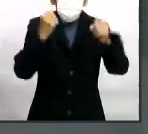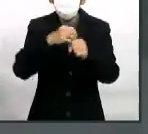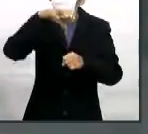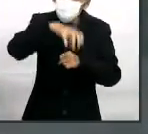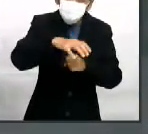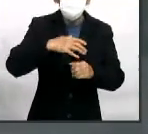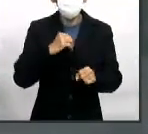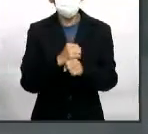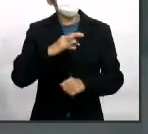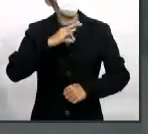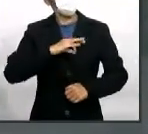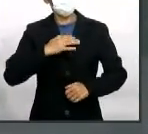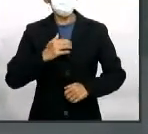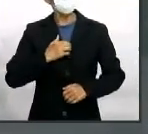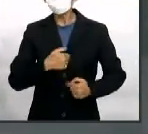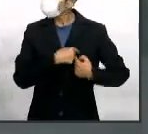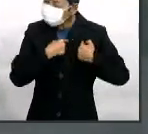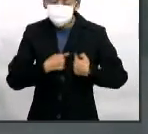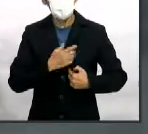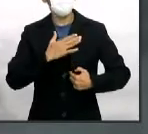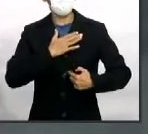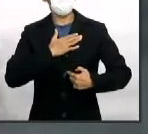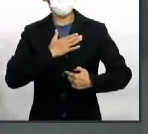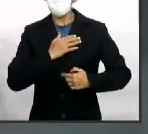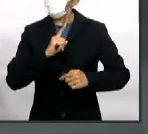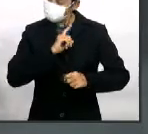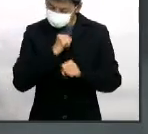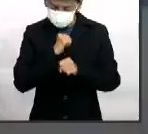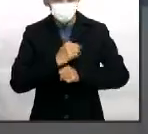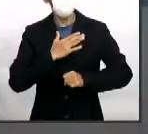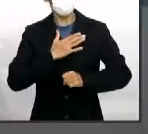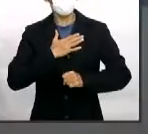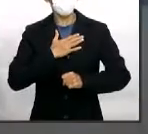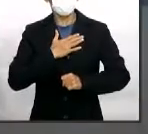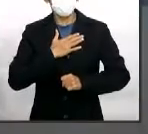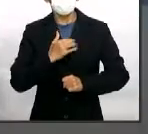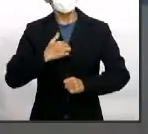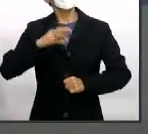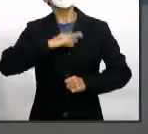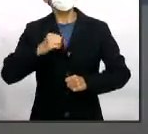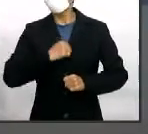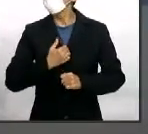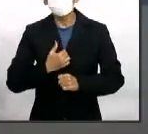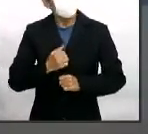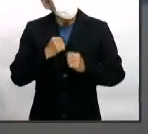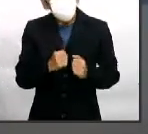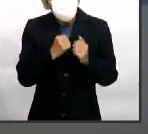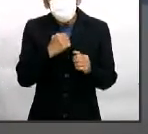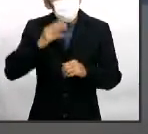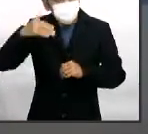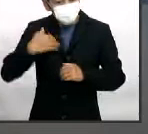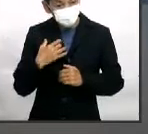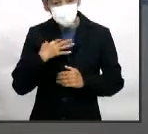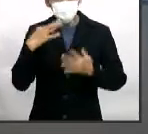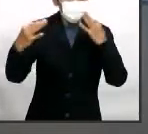องค์กรเนี่ยเรารู้สึกว่าเราไปด้วยความเต็มใจเราไปด้วยภาระหน้าที่คือไอ้ตรงเนี้ยมันเลยเป็นสิ่งที่มันติดตัวเรามาพอวันนึงเข